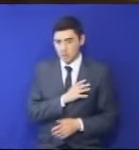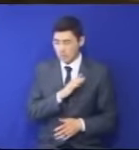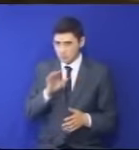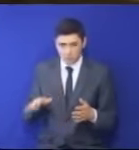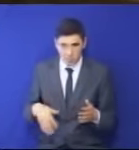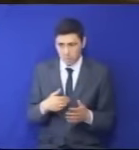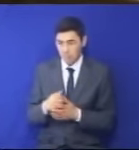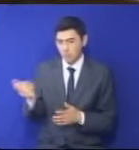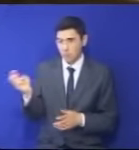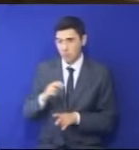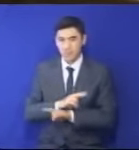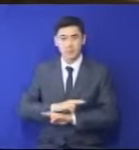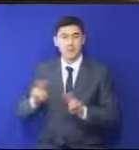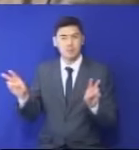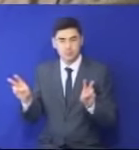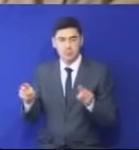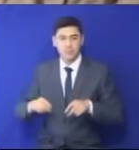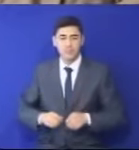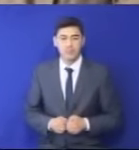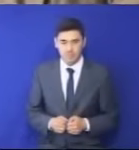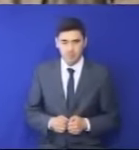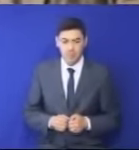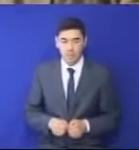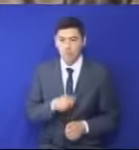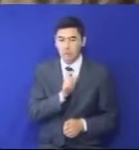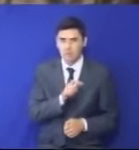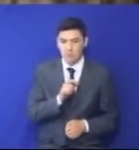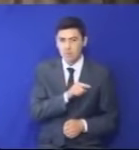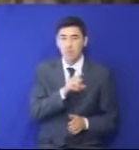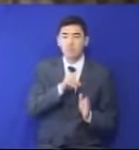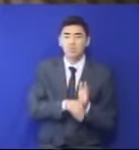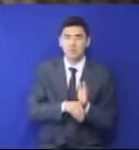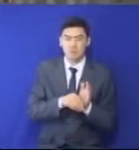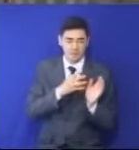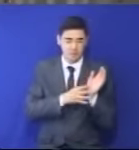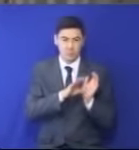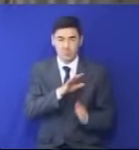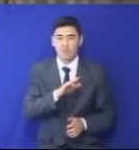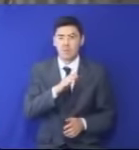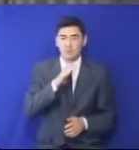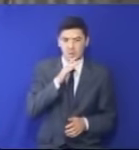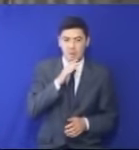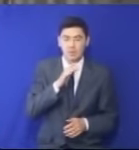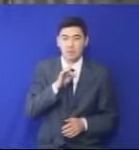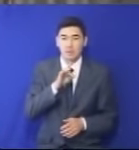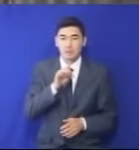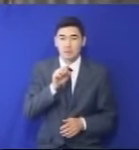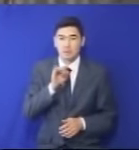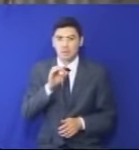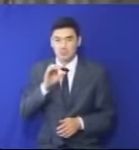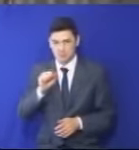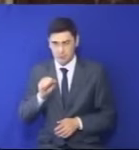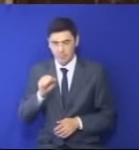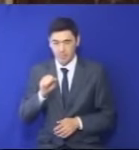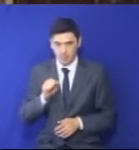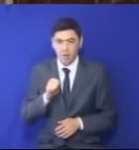уақытқа дейін ешкім келмеген. Мамандарды зараға күтіп жүргендердің бірі 95 жастағы Раиса Павловны. Зейнеткерден